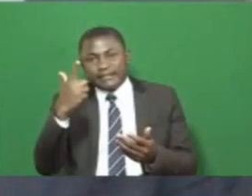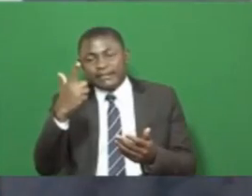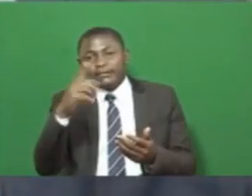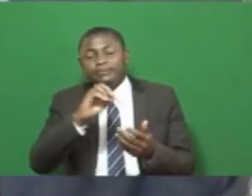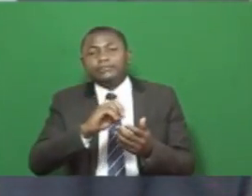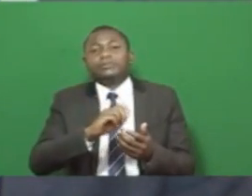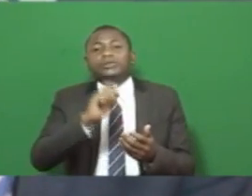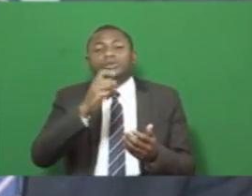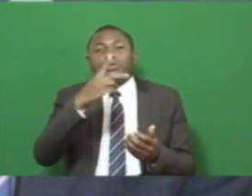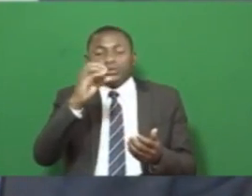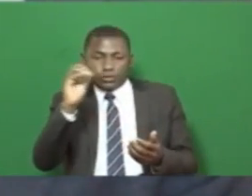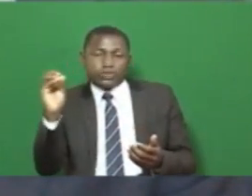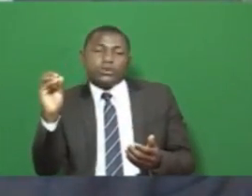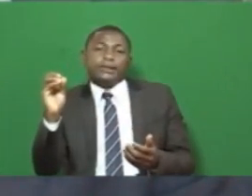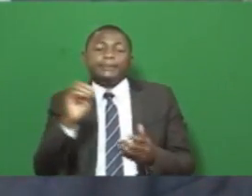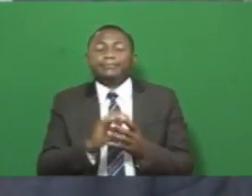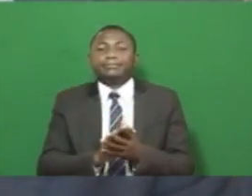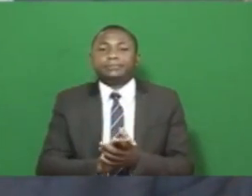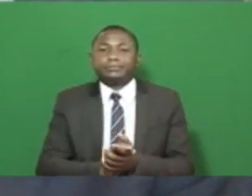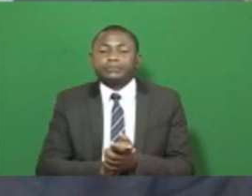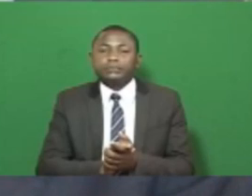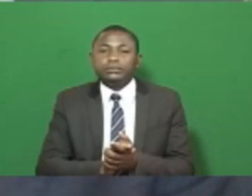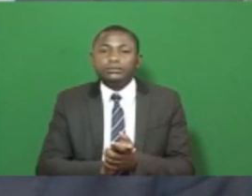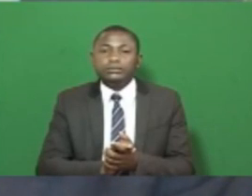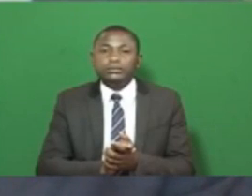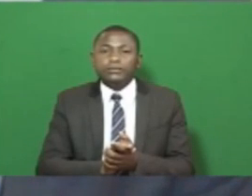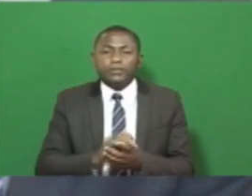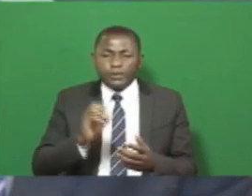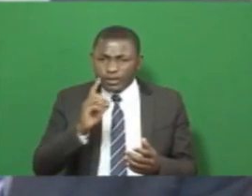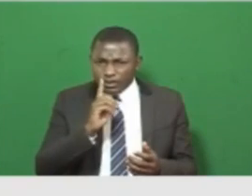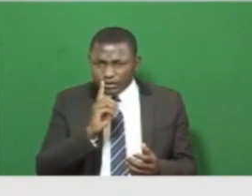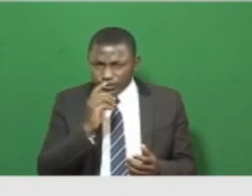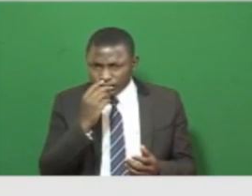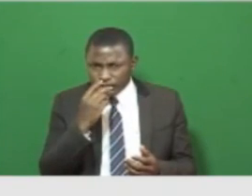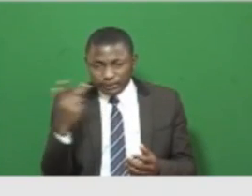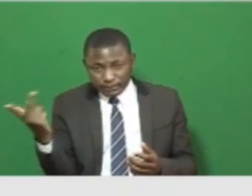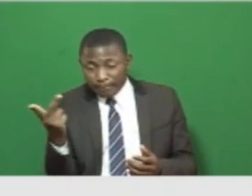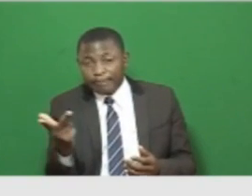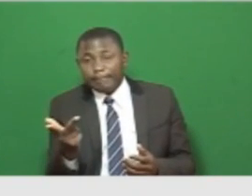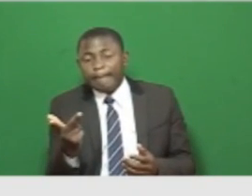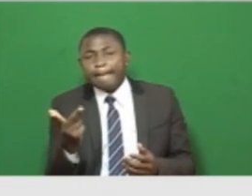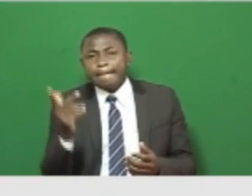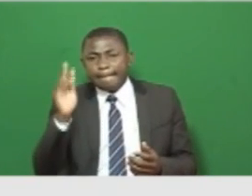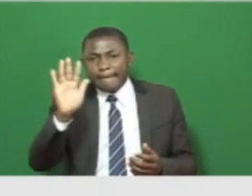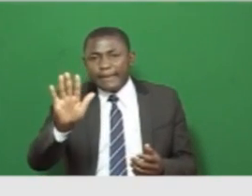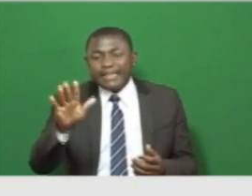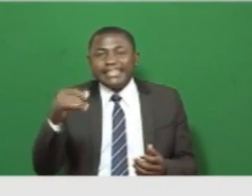mwana. James 2 verse 17 to 20. Right. Saizvozvo